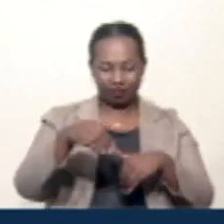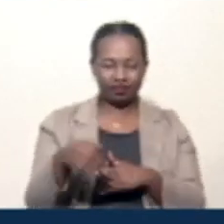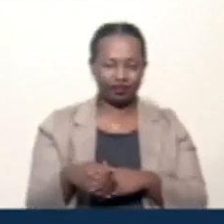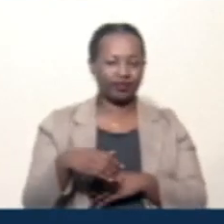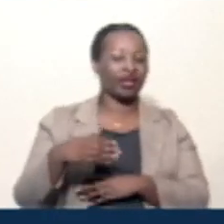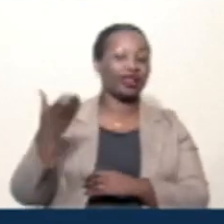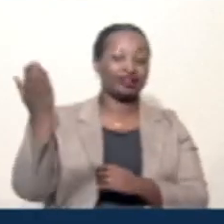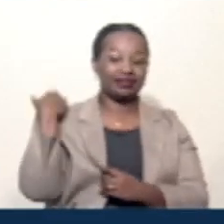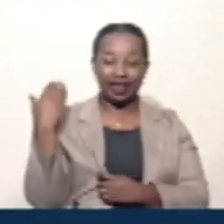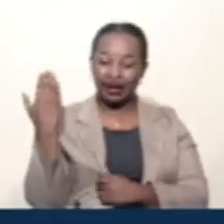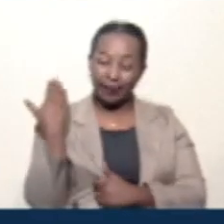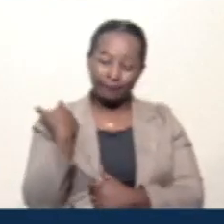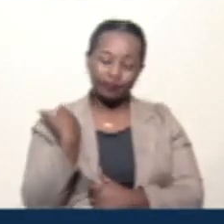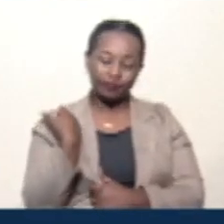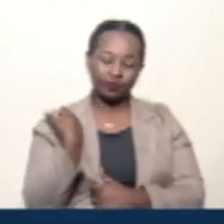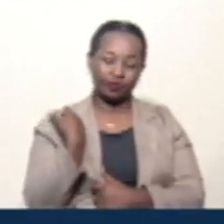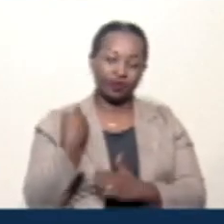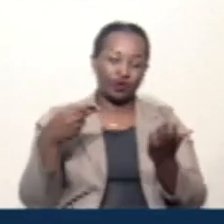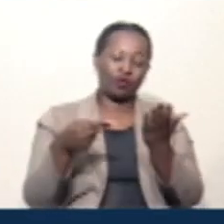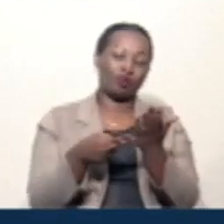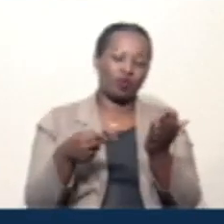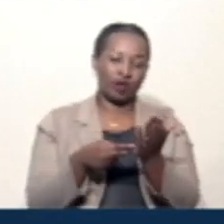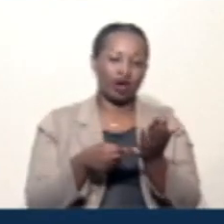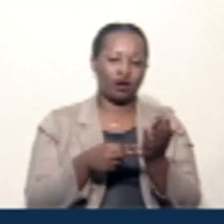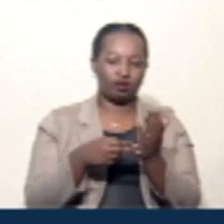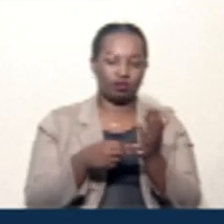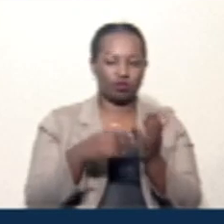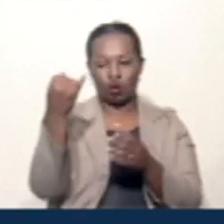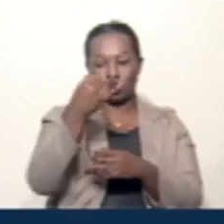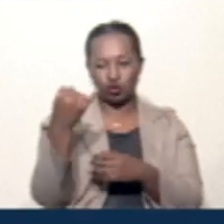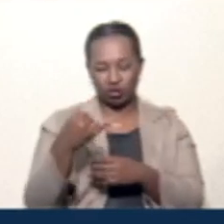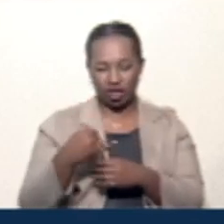Hambere aha umwuga w'ubugeni ujyanye no gushushanya